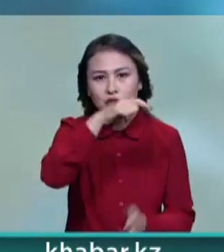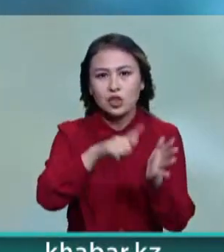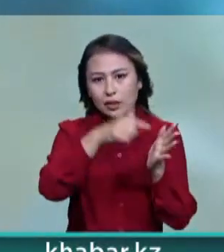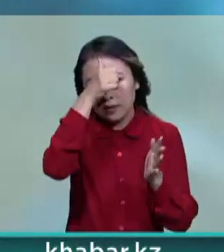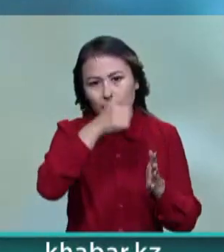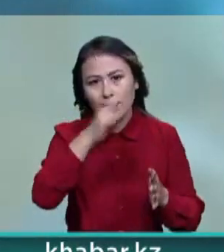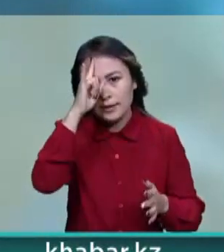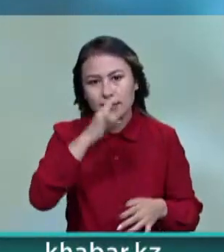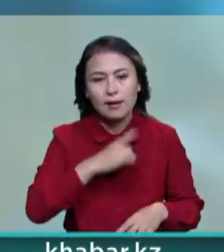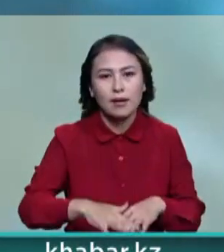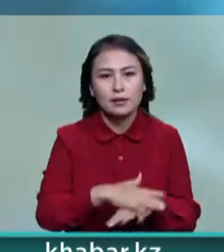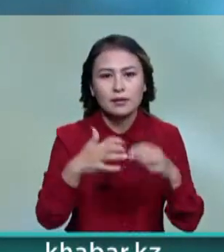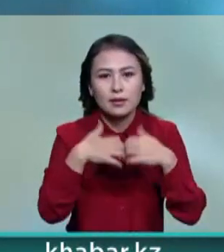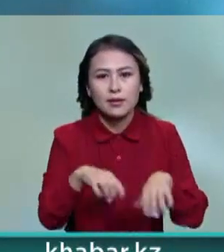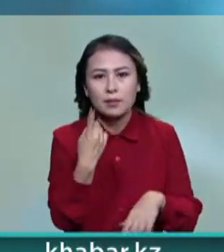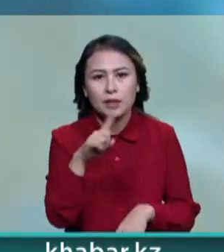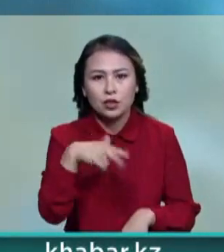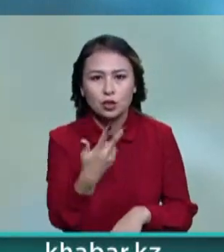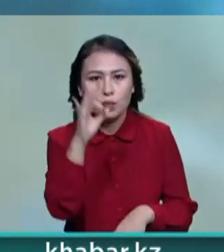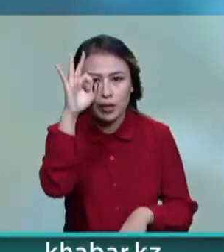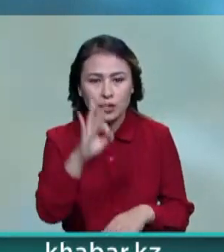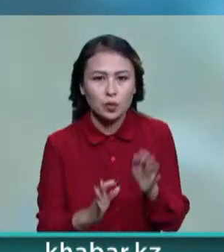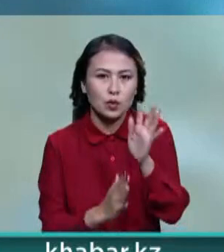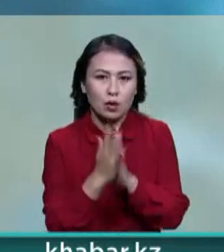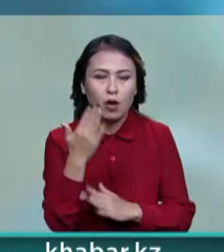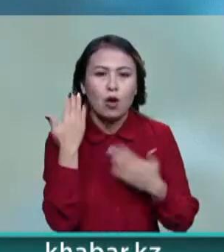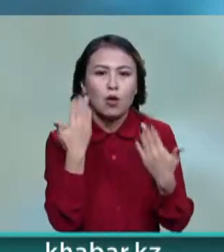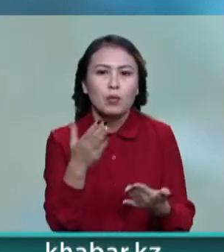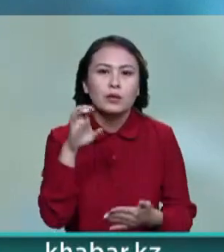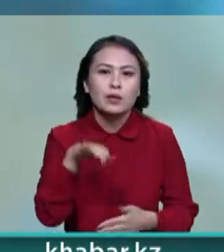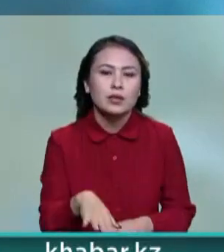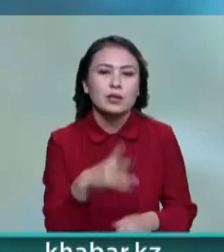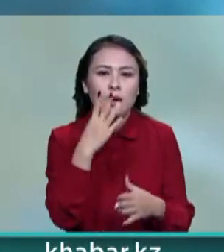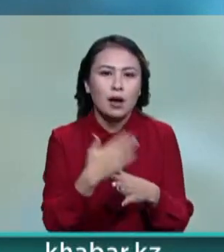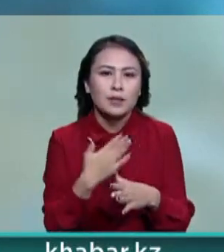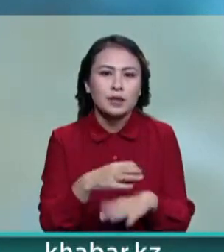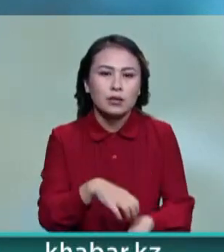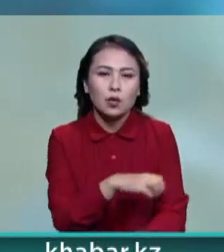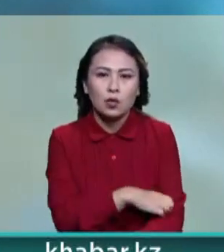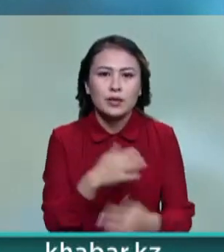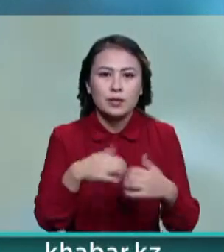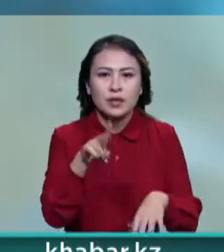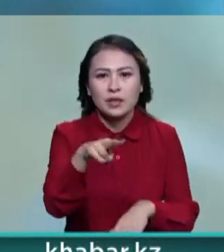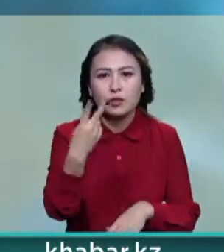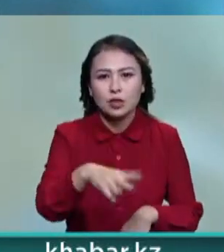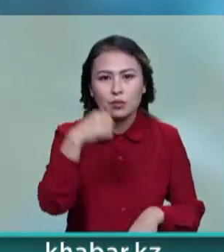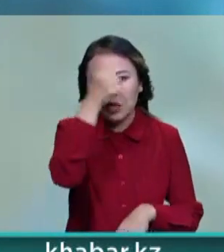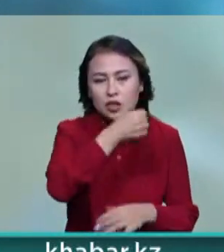Биылғы 7 айда Қазақстан халқының саны 1,3%-ке өсті. Бұл статистика комитетінің